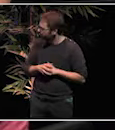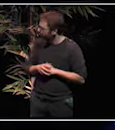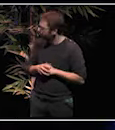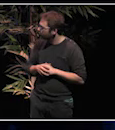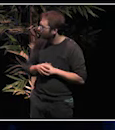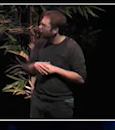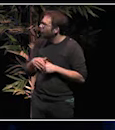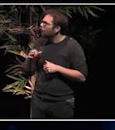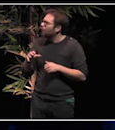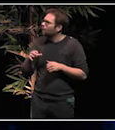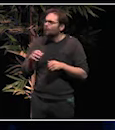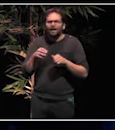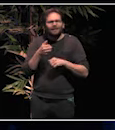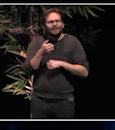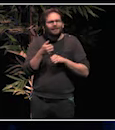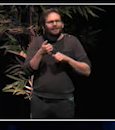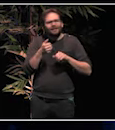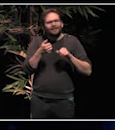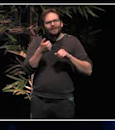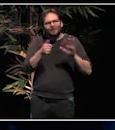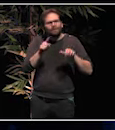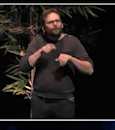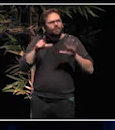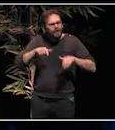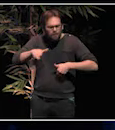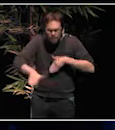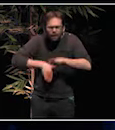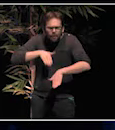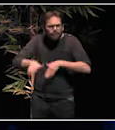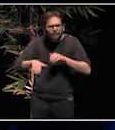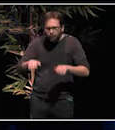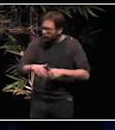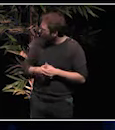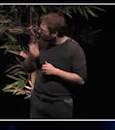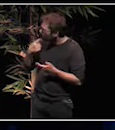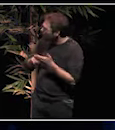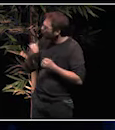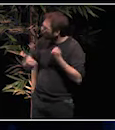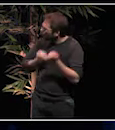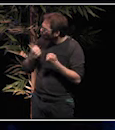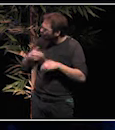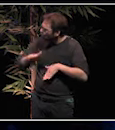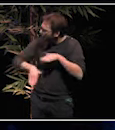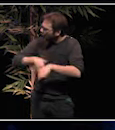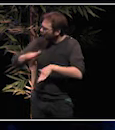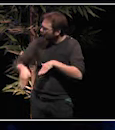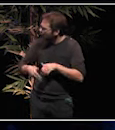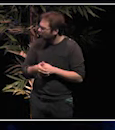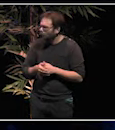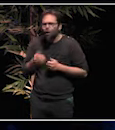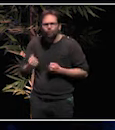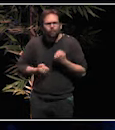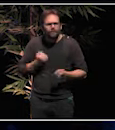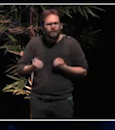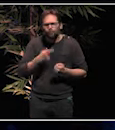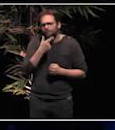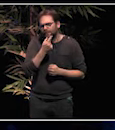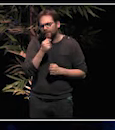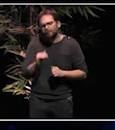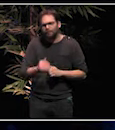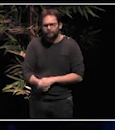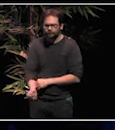peux marcher à bon, voilà, pas. On hésite. Qu'est-ce que vous préférez, Nathalie, justement, courir ou marcher? Oui, trottiner, c'est plus facile, en fait.